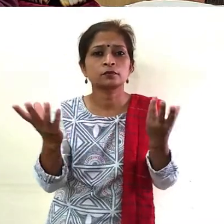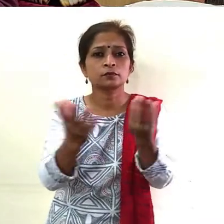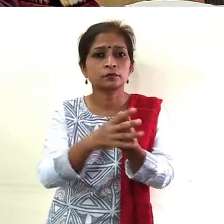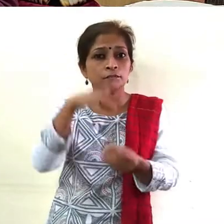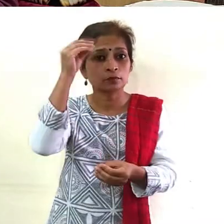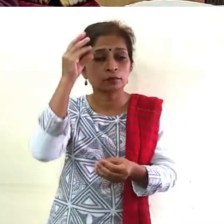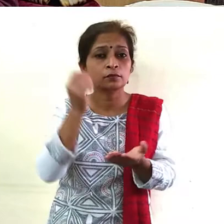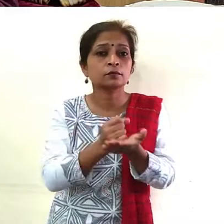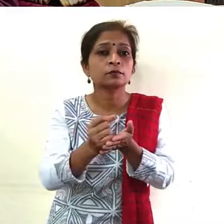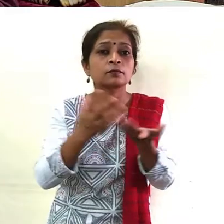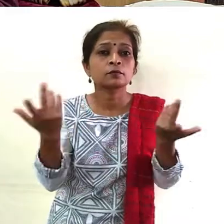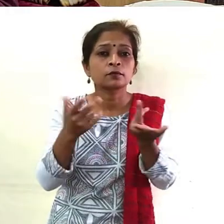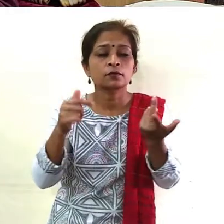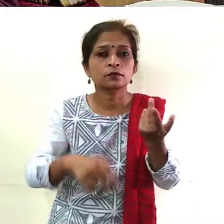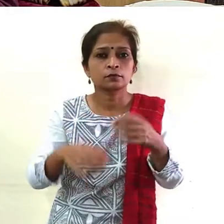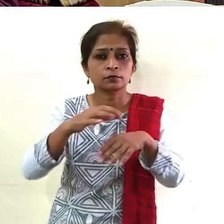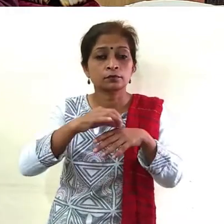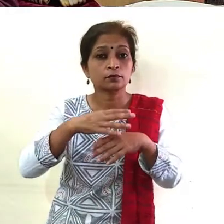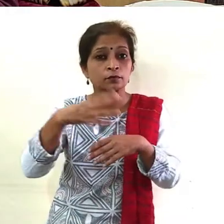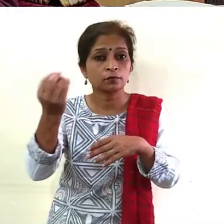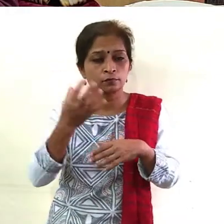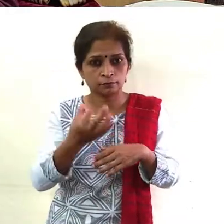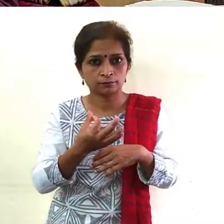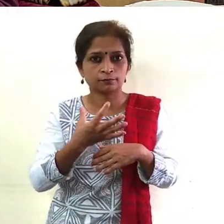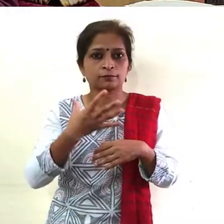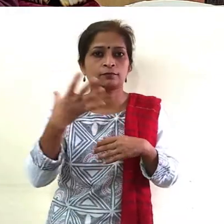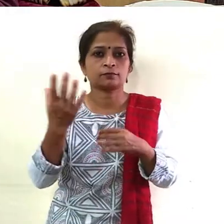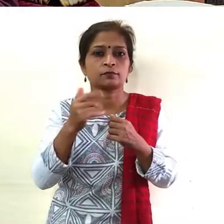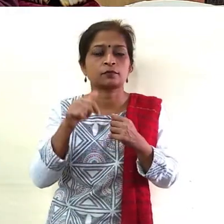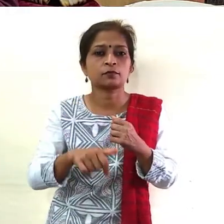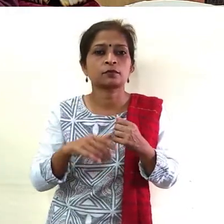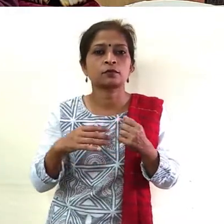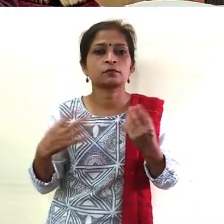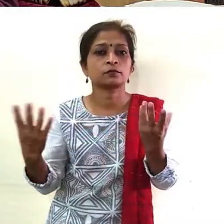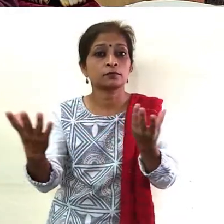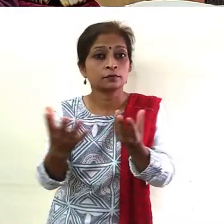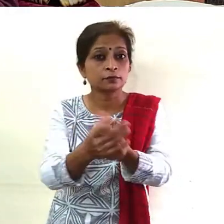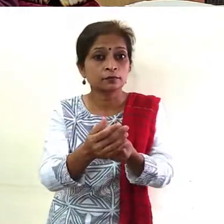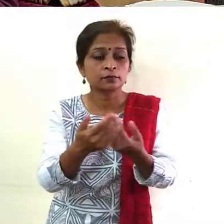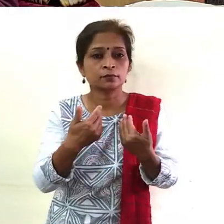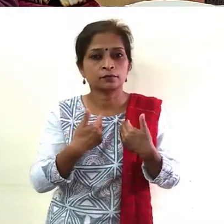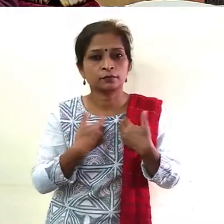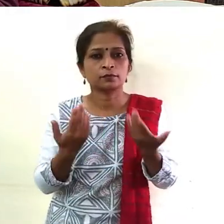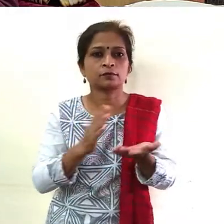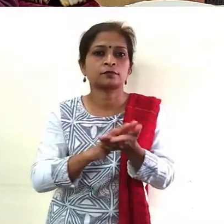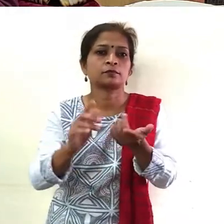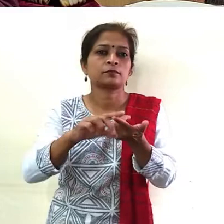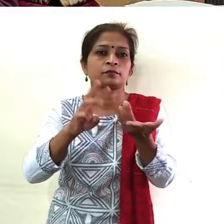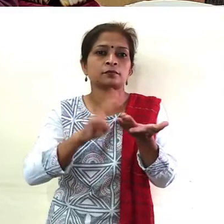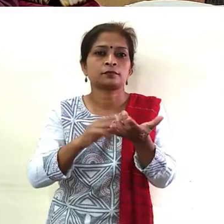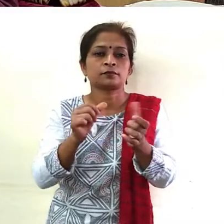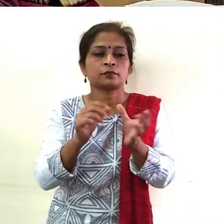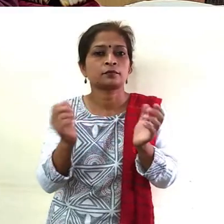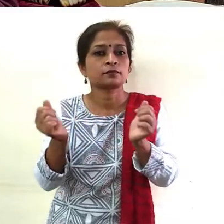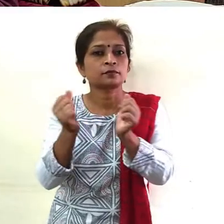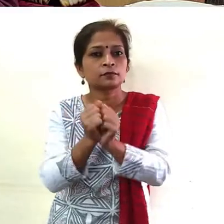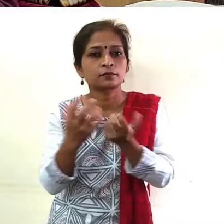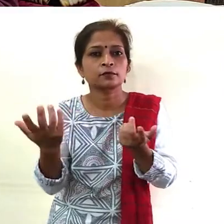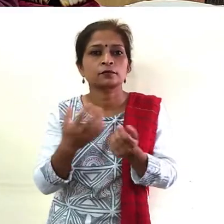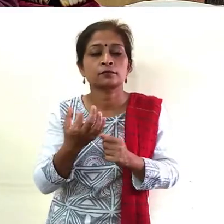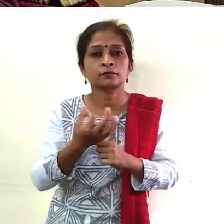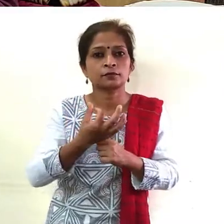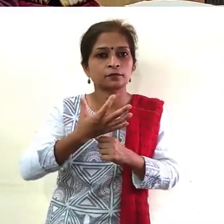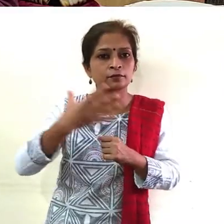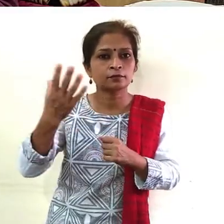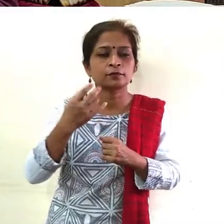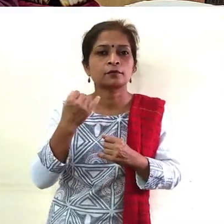करेंगे कि अंगों के बाहर भी कुछ है, और वो है दिव्यता। तो चलेंगे आप सब मेरे यानी हिमा के साथ उस